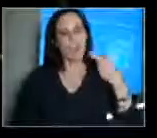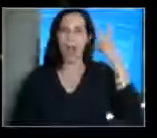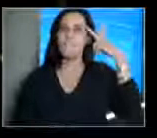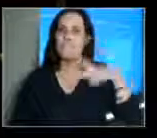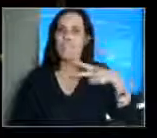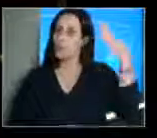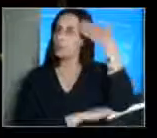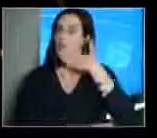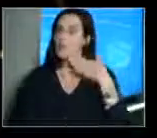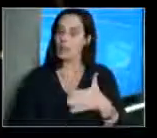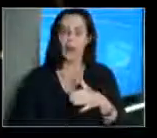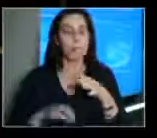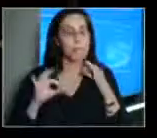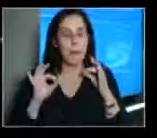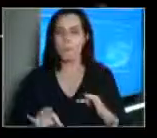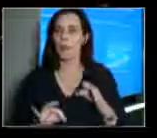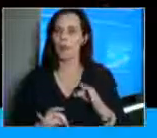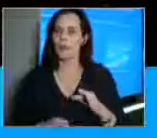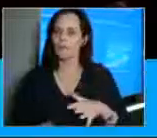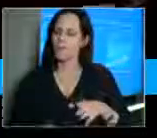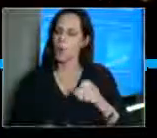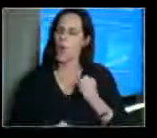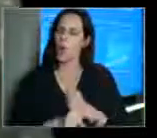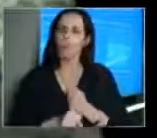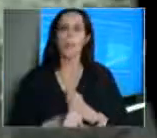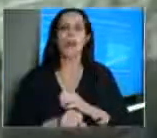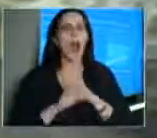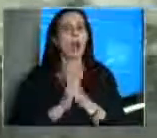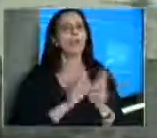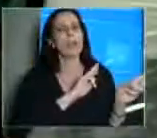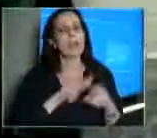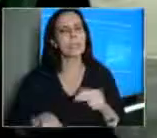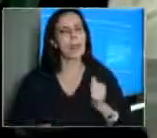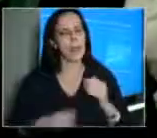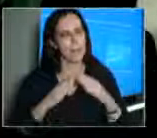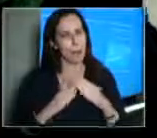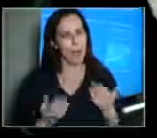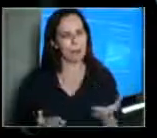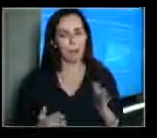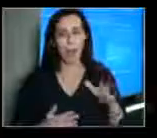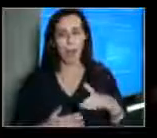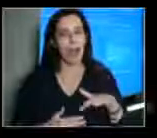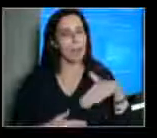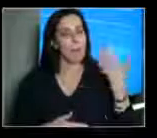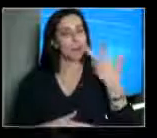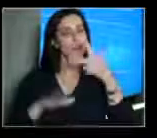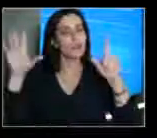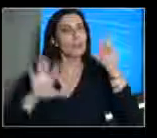הזאת שמדינת ישראל באמת יש לה מחויבות להחזיר הביתה, גם עשרות שנים